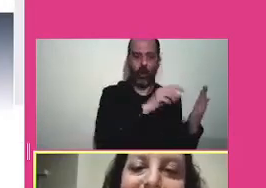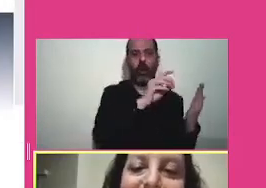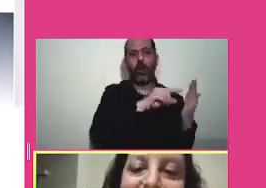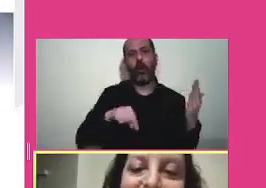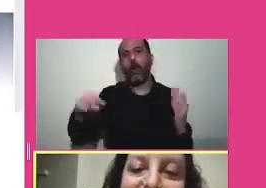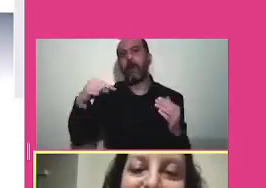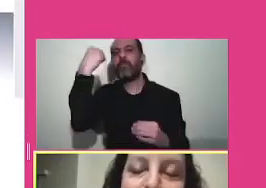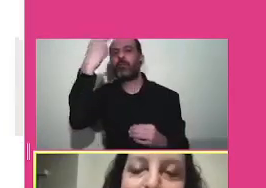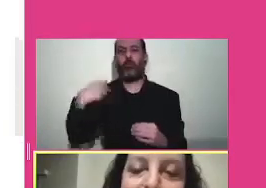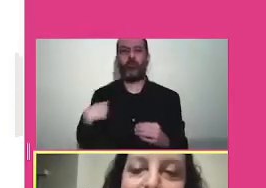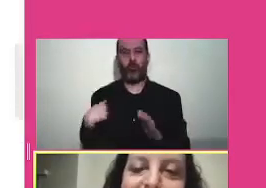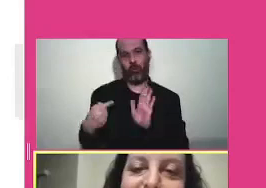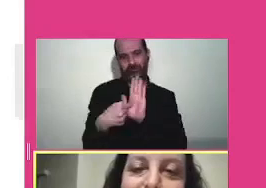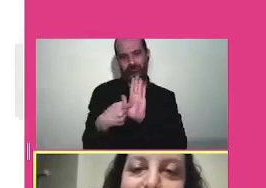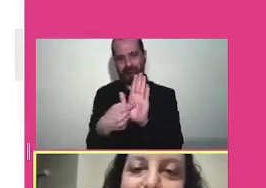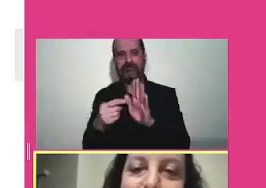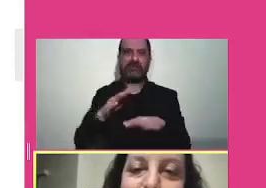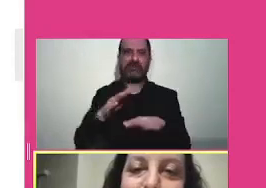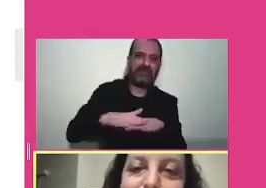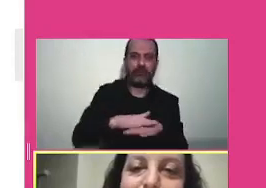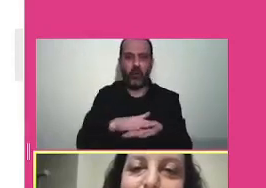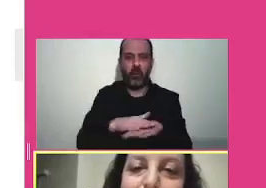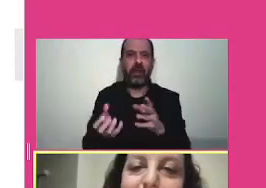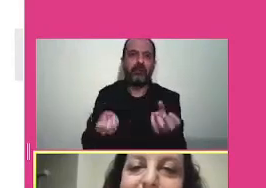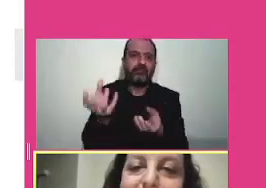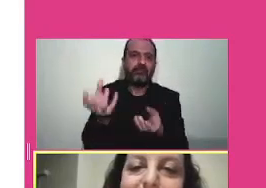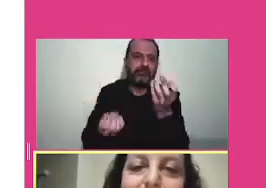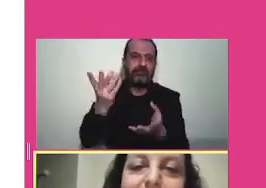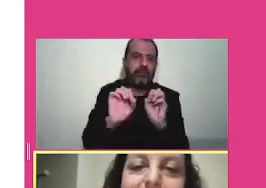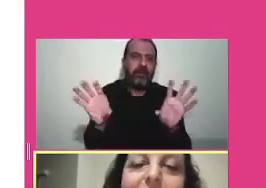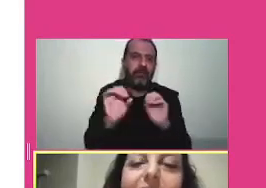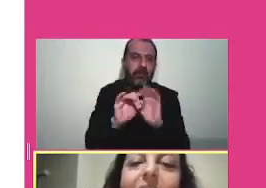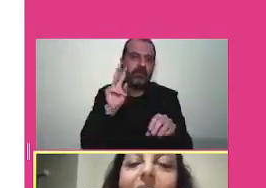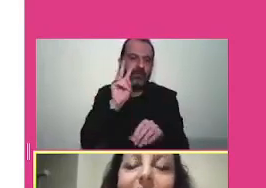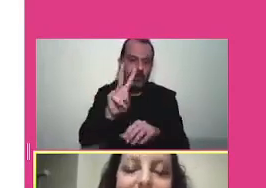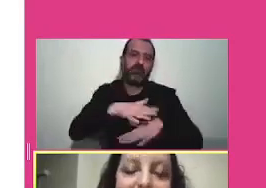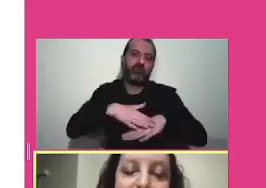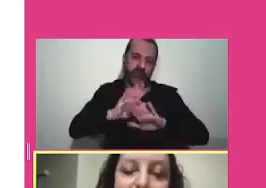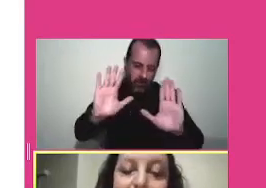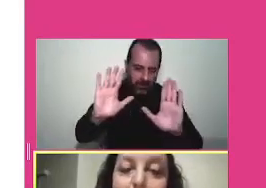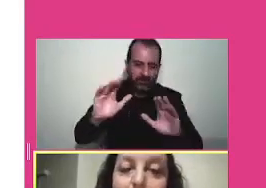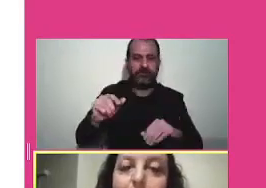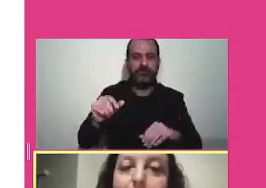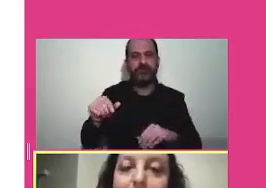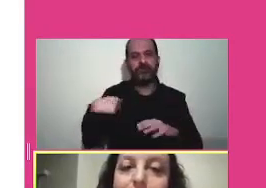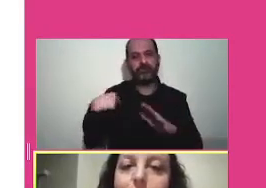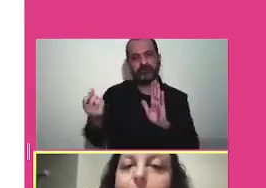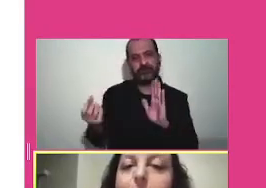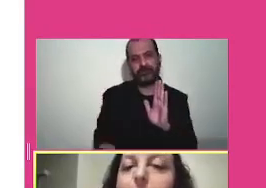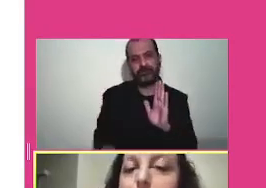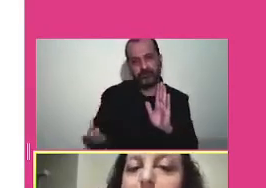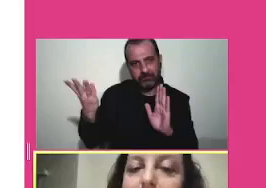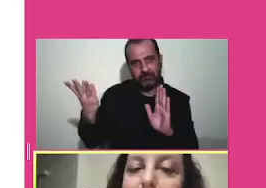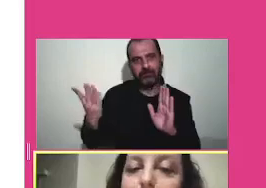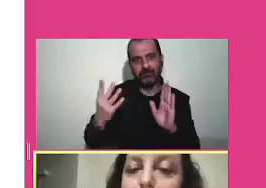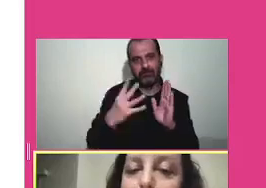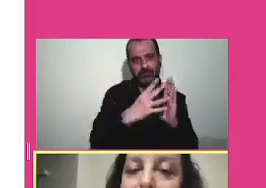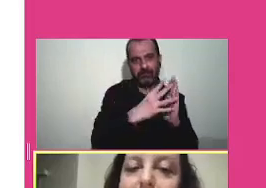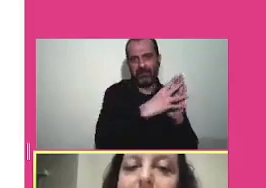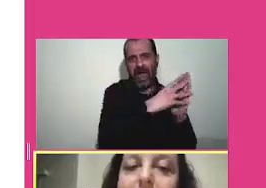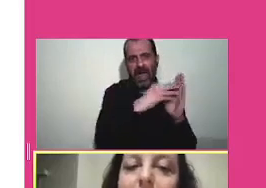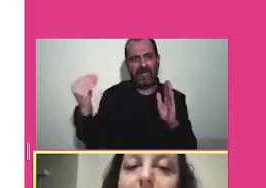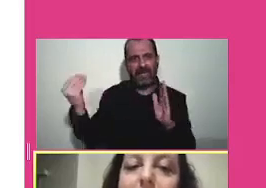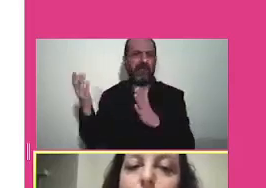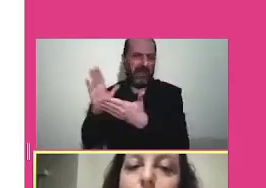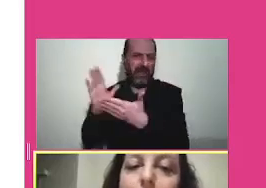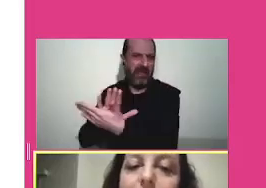για κάποιες πληροφορίες εδώ μπορεί να βλέπετε. Μπορώ να περάσω λοιπόν με